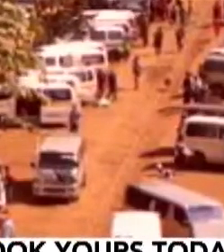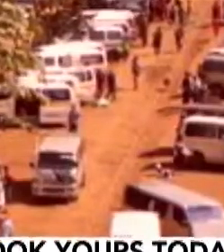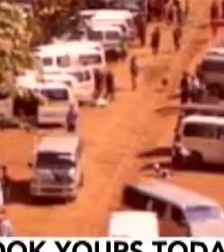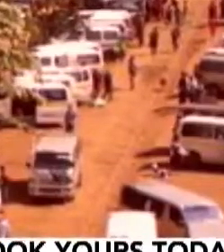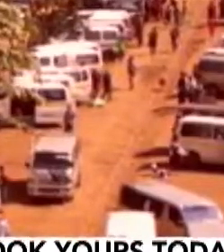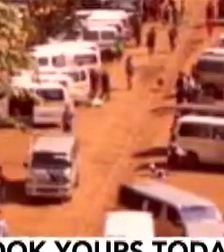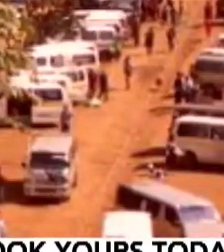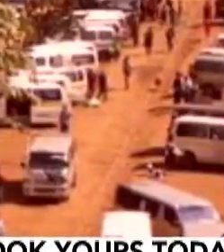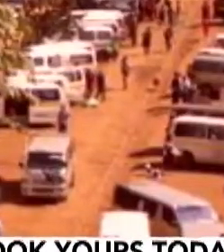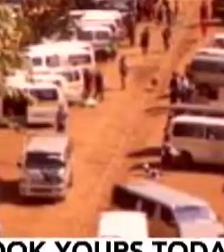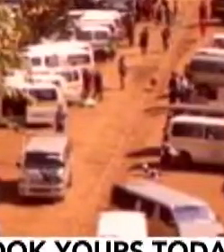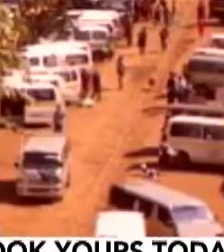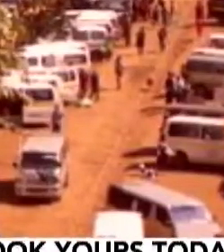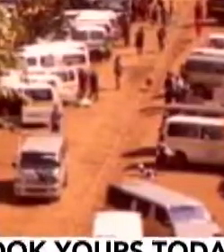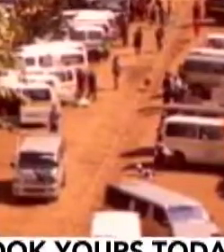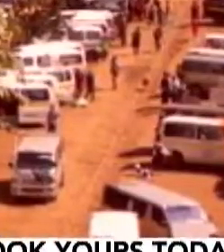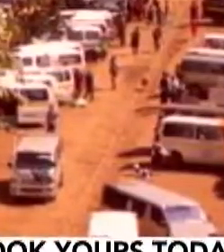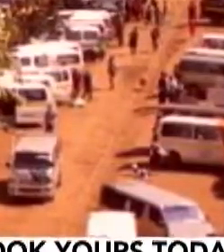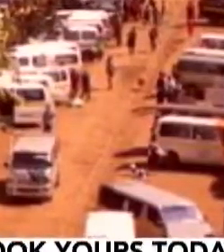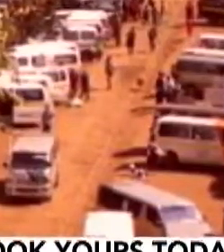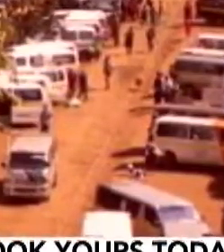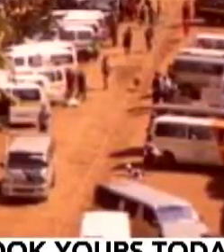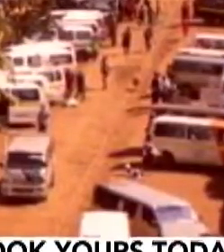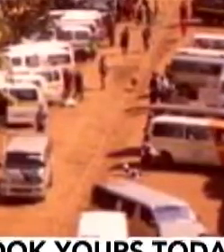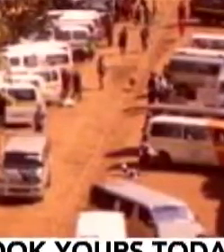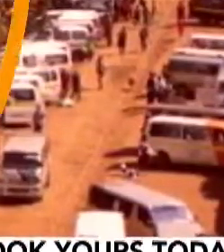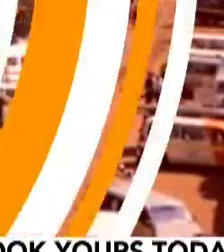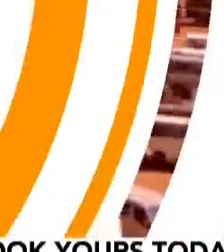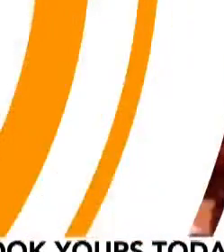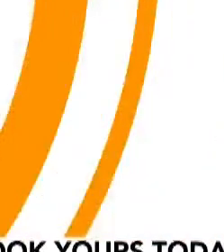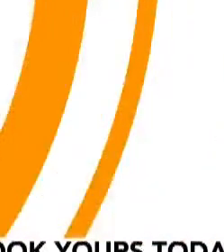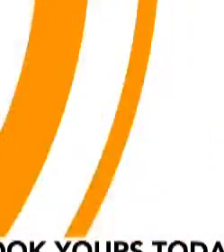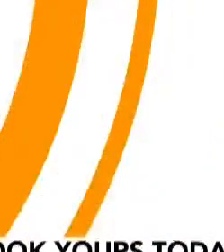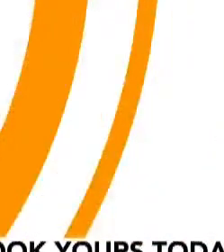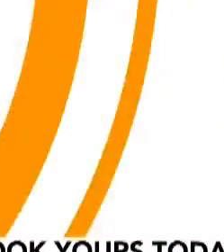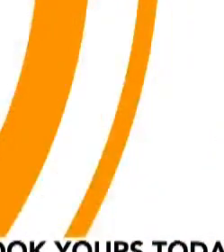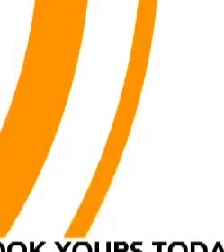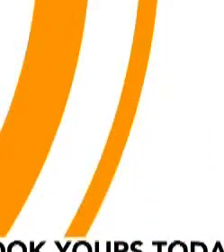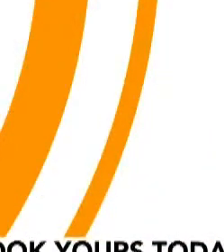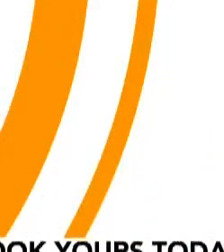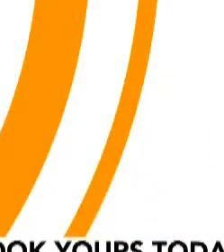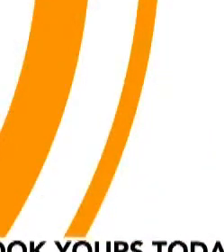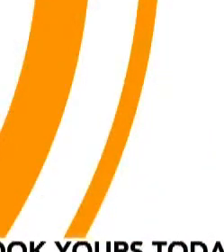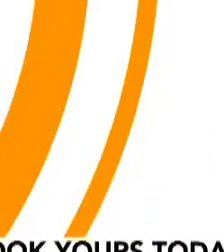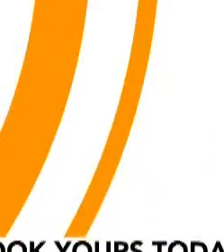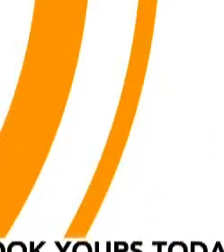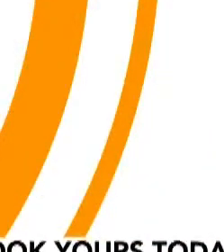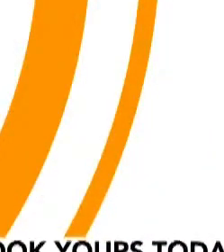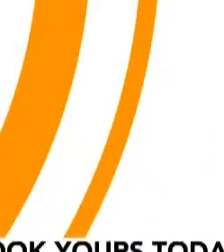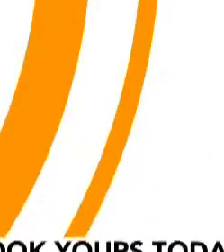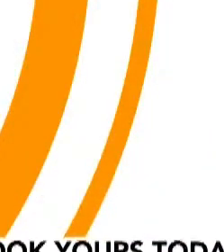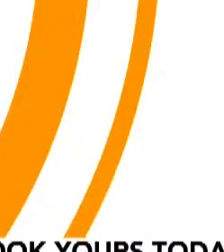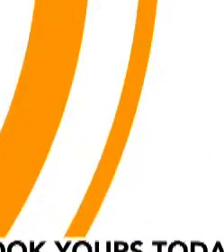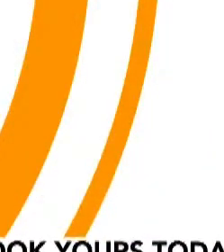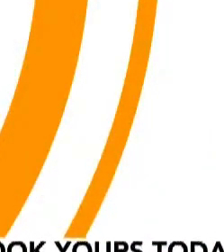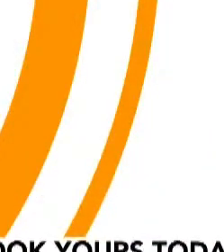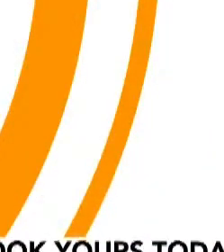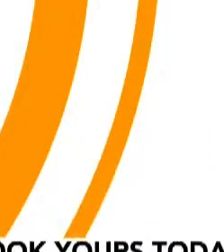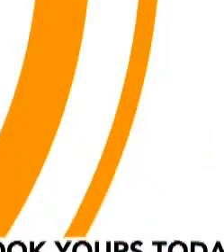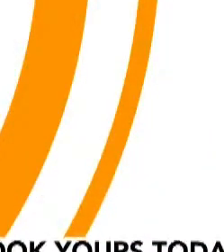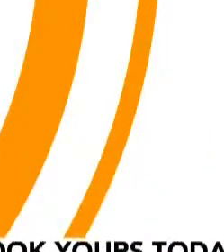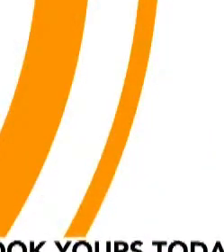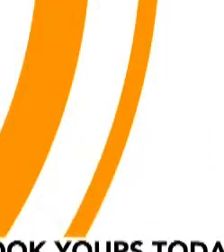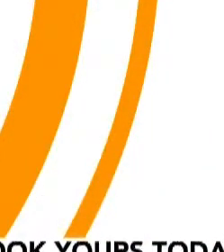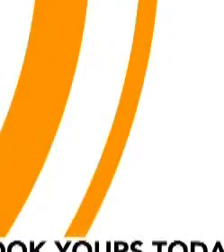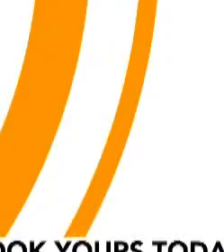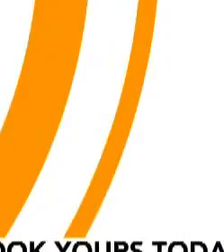ya 430 ukamituki ndugatigirirwo tondu offer eno ni ya thiko 10 tu kuri andu a mbere 20